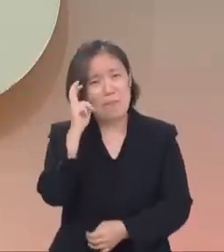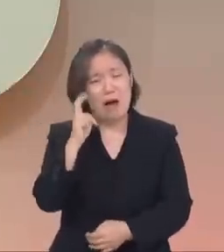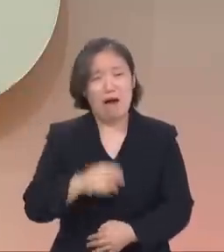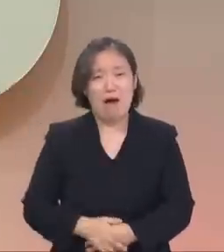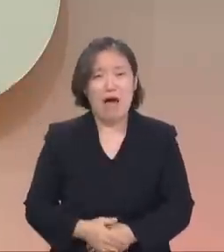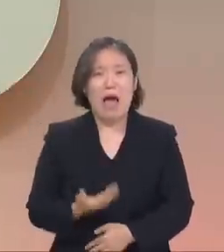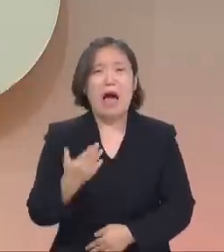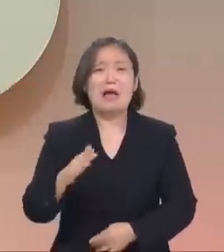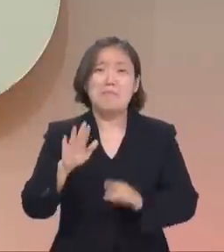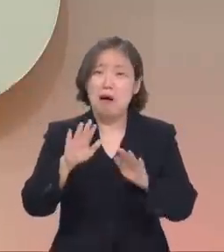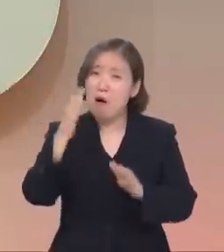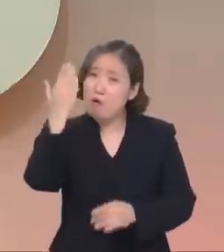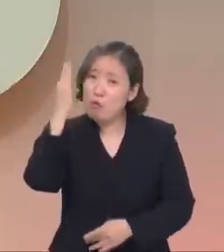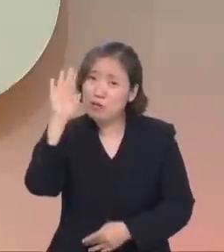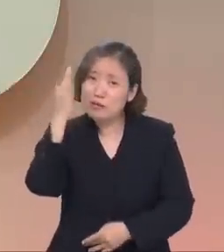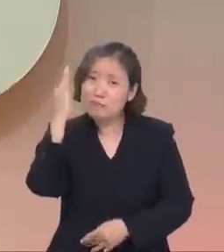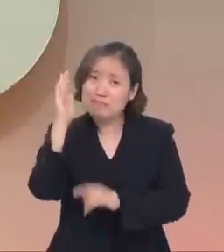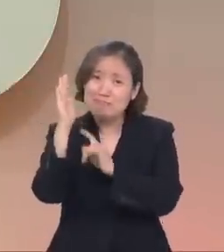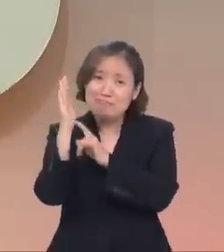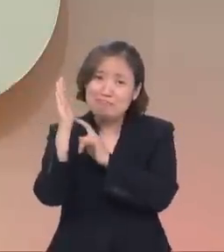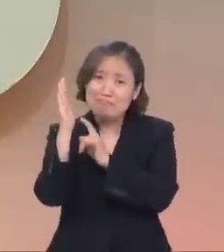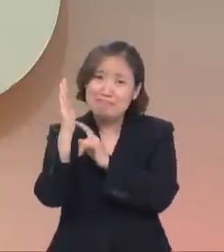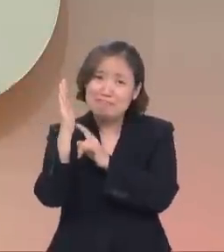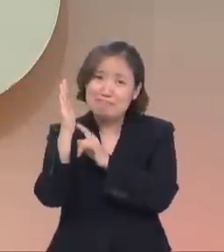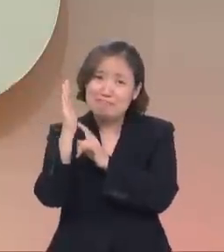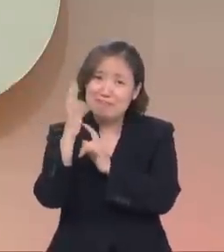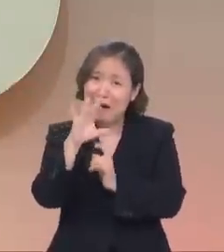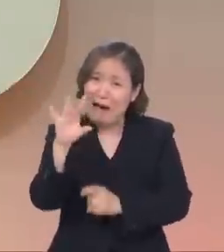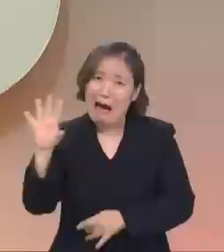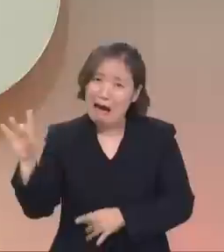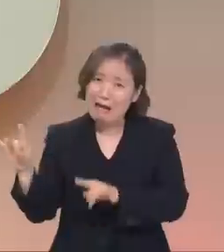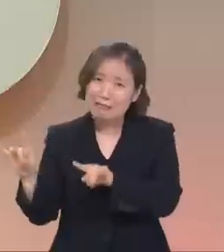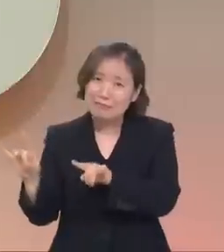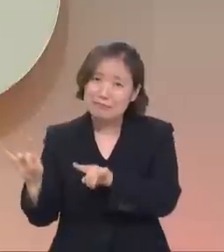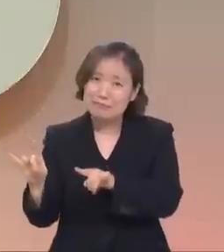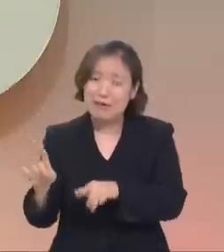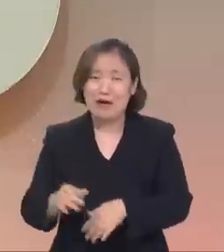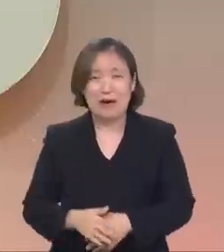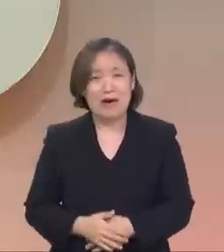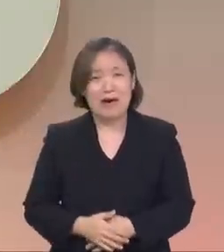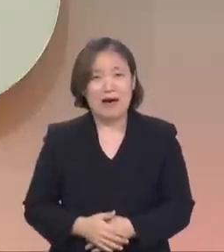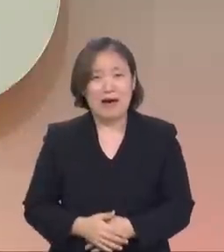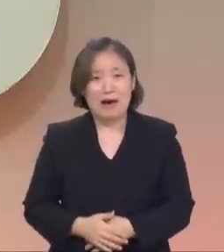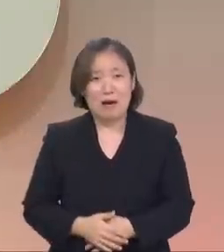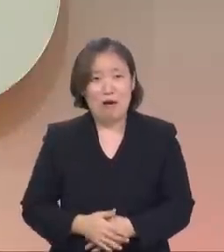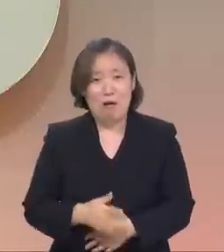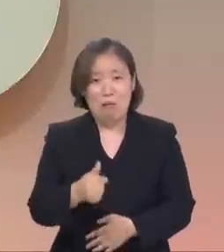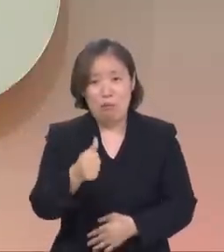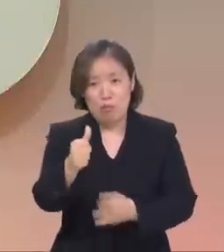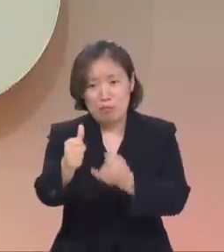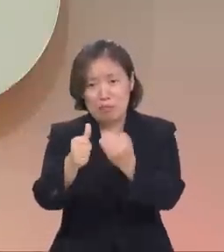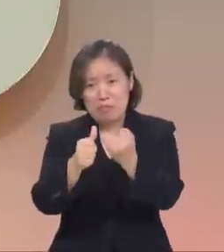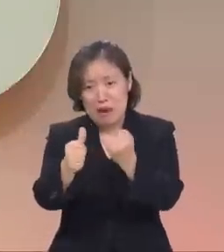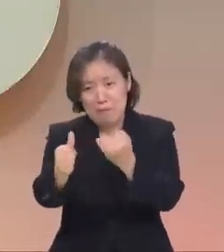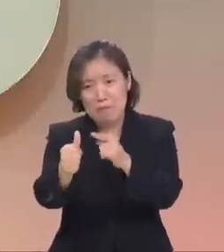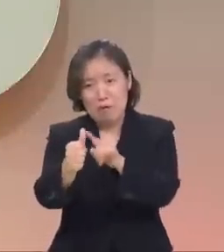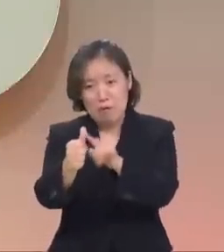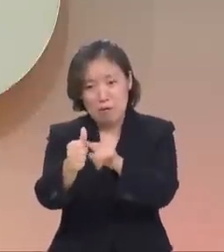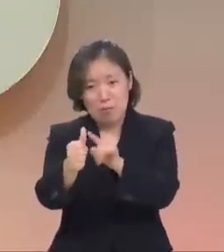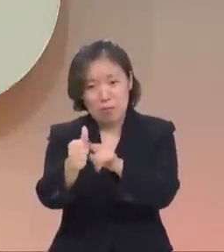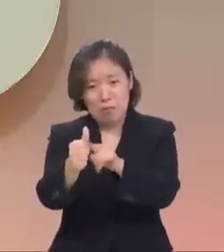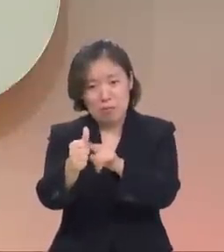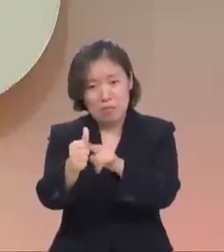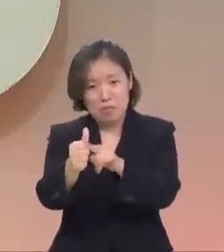핵가조 시대에는 정말 보기 드문 1위죠 그게 시동생이 5시나 있고 그 20대 젊은 나이에